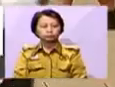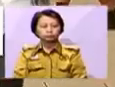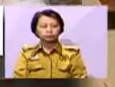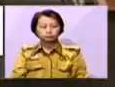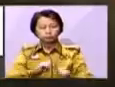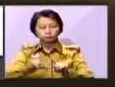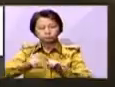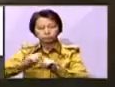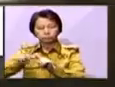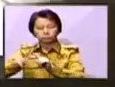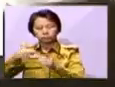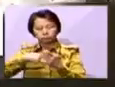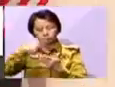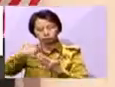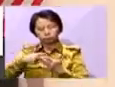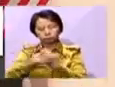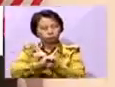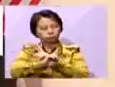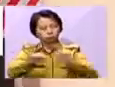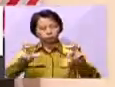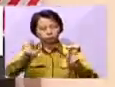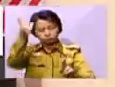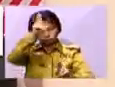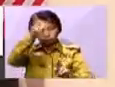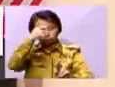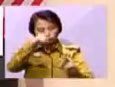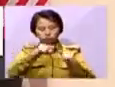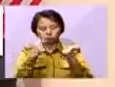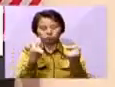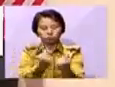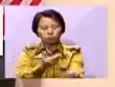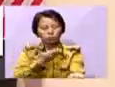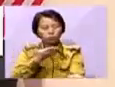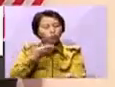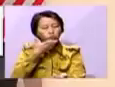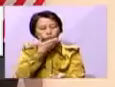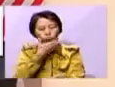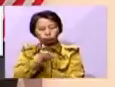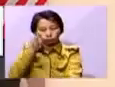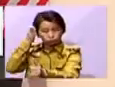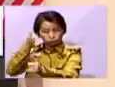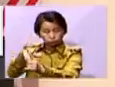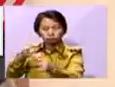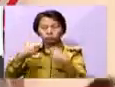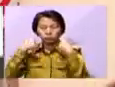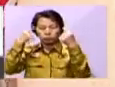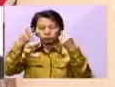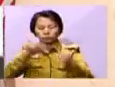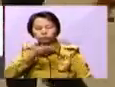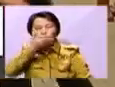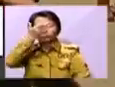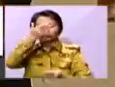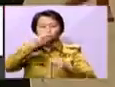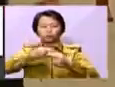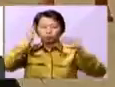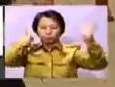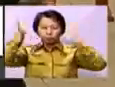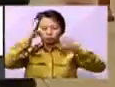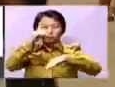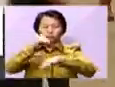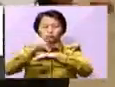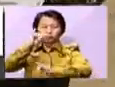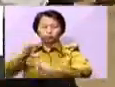Pelbagai platform telah disediakan kerajaan khusus kepada golongan muda bagi menuju kejayaan sekaligus mengharumkan nama negara di